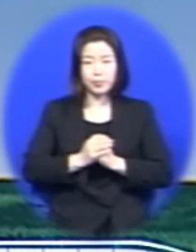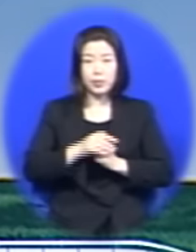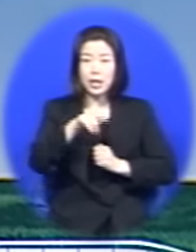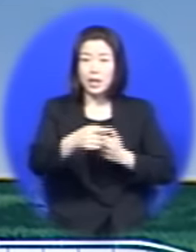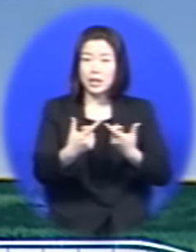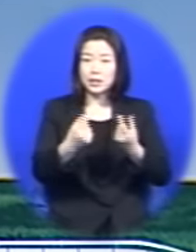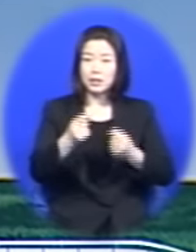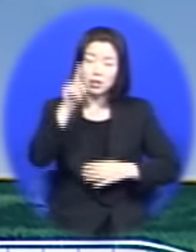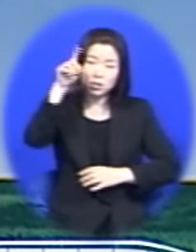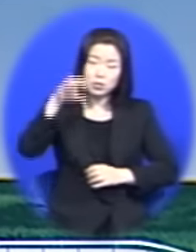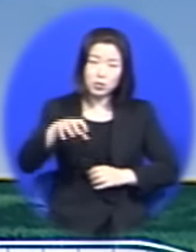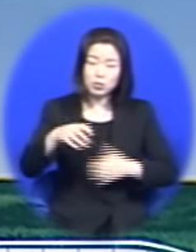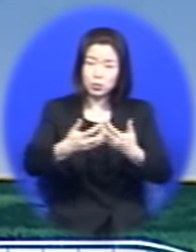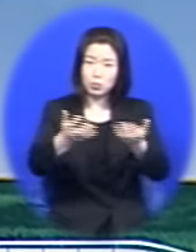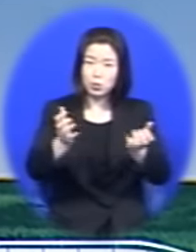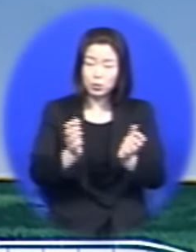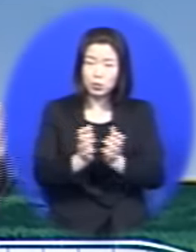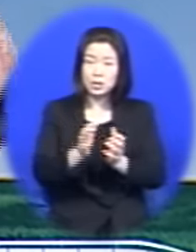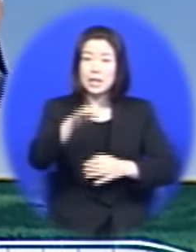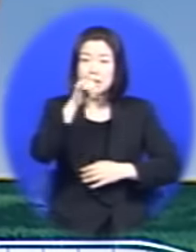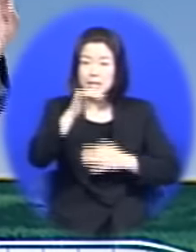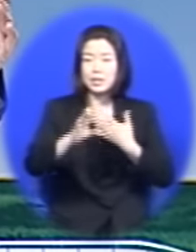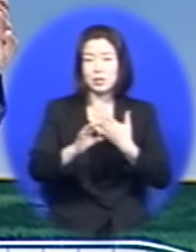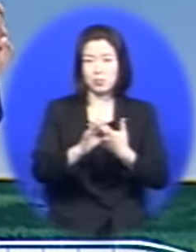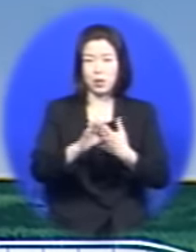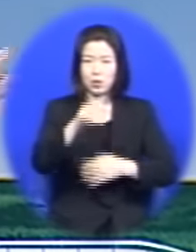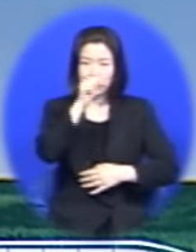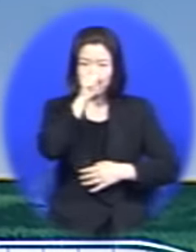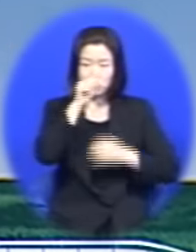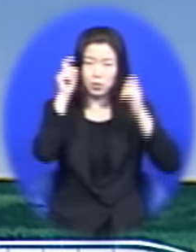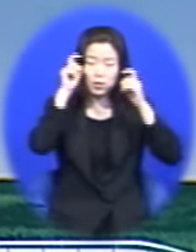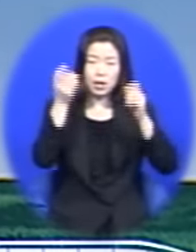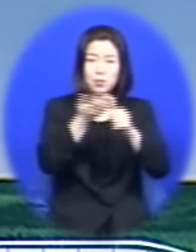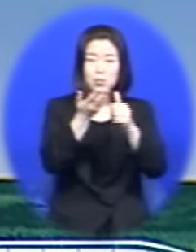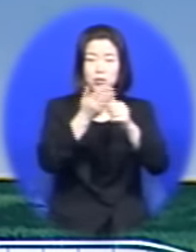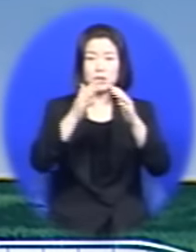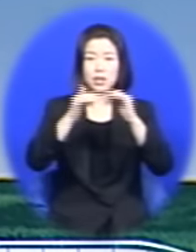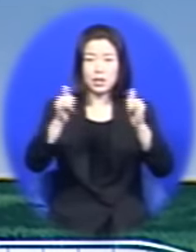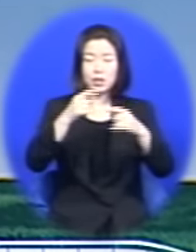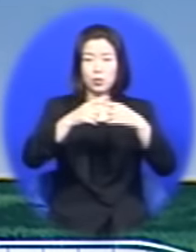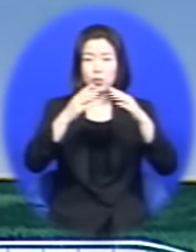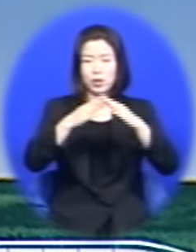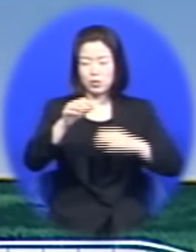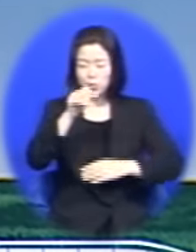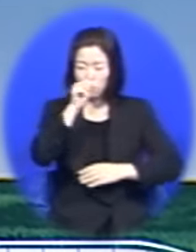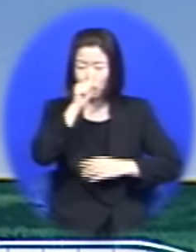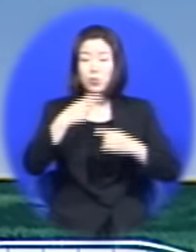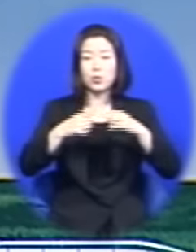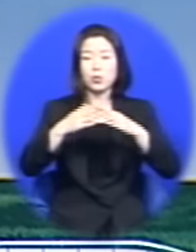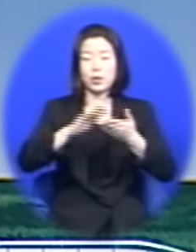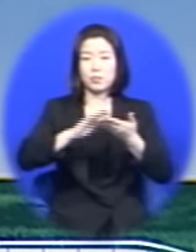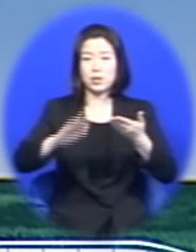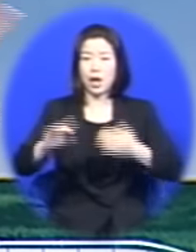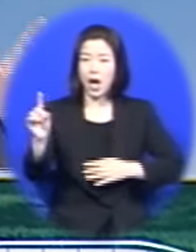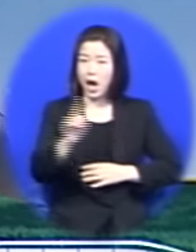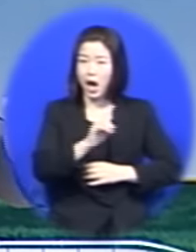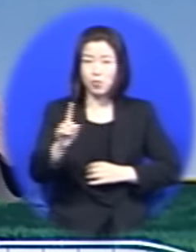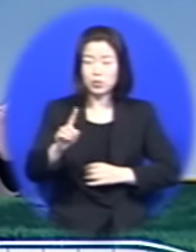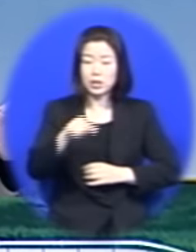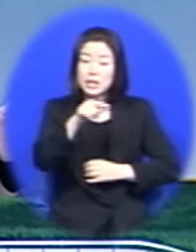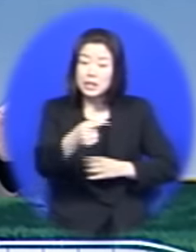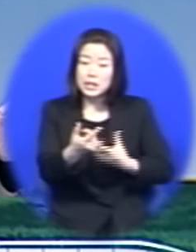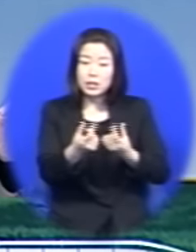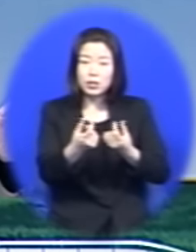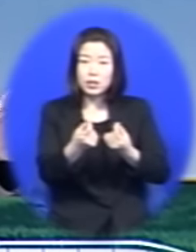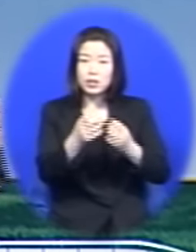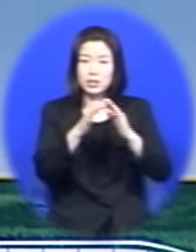그런 천국 공동체인 속회가 있으면 선한 목자 교회는 좋은 교회예요. 아무리 사람들이 이렇게 많이